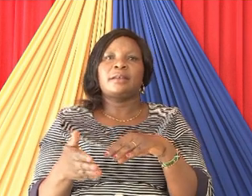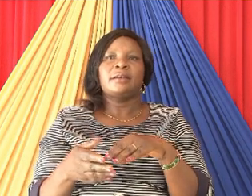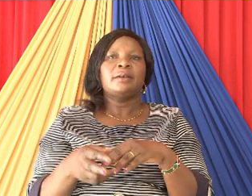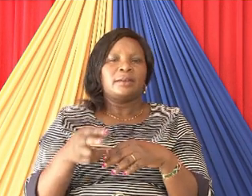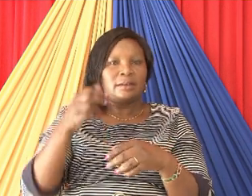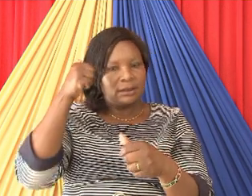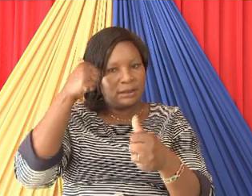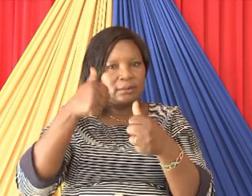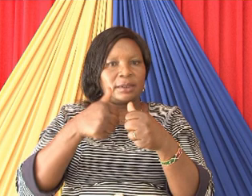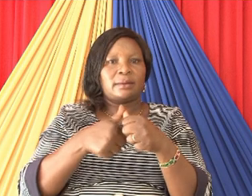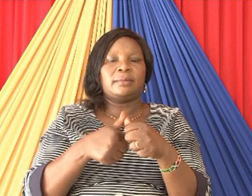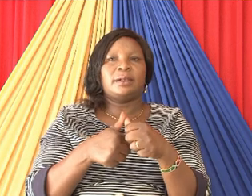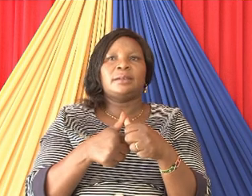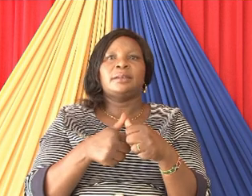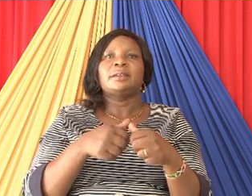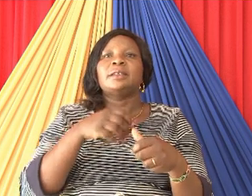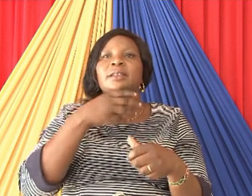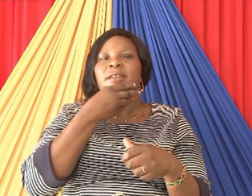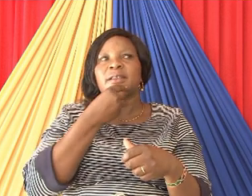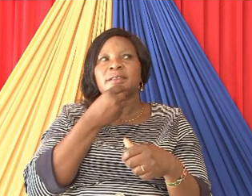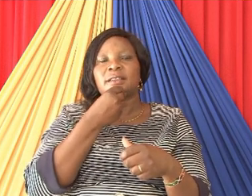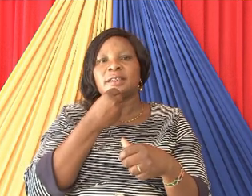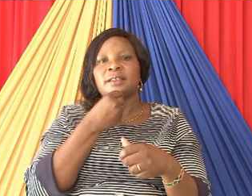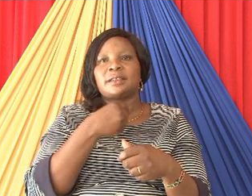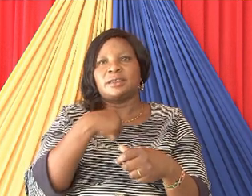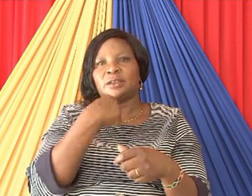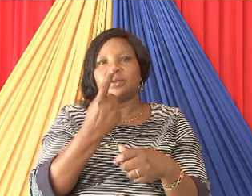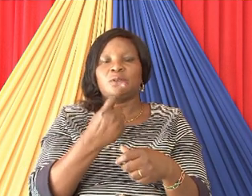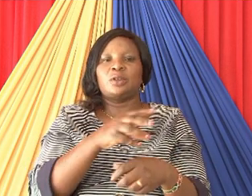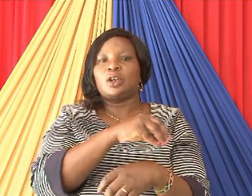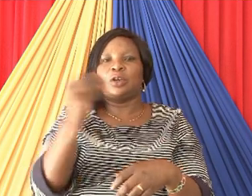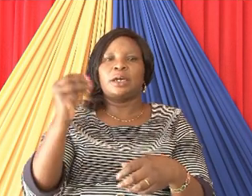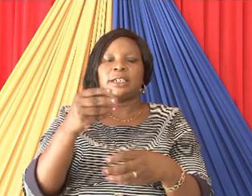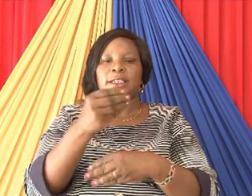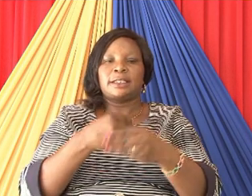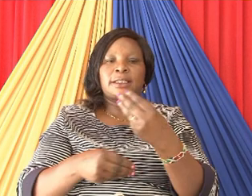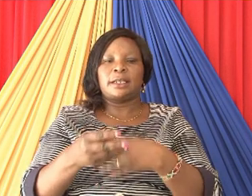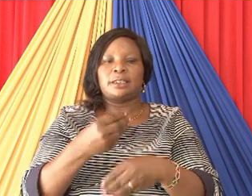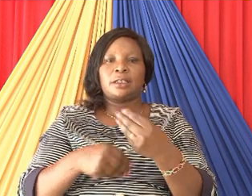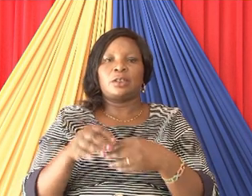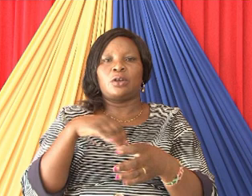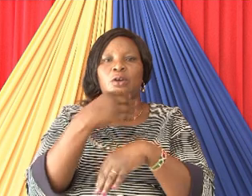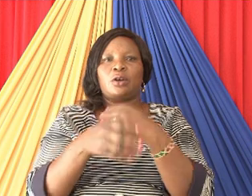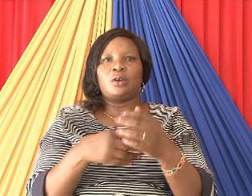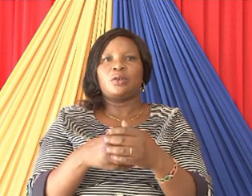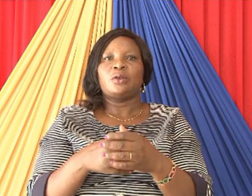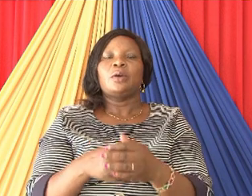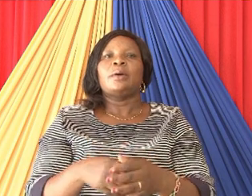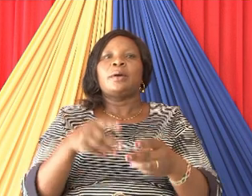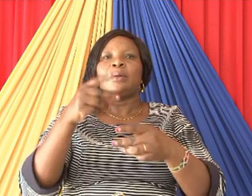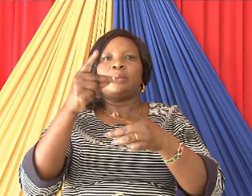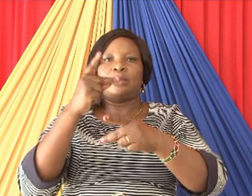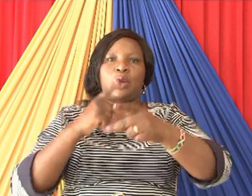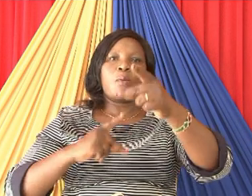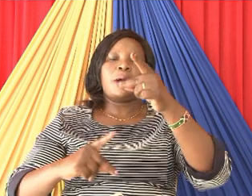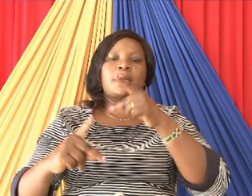aliambiwa na Yesu aende auze mali yake, na ikawa ni vigumu, na akamuondokea Yesu kwa